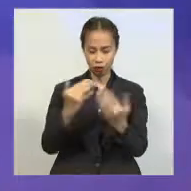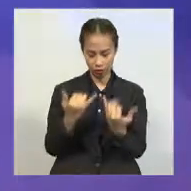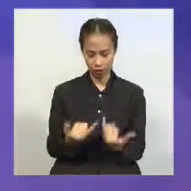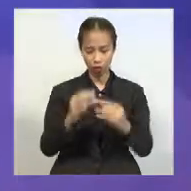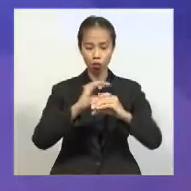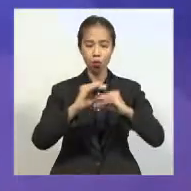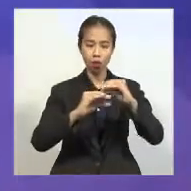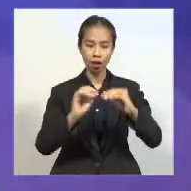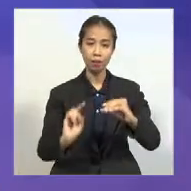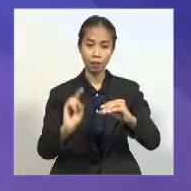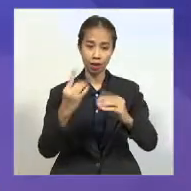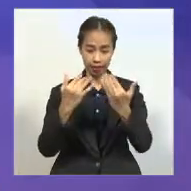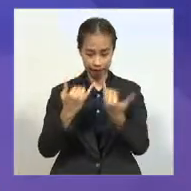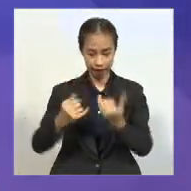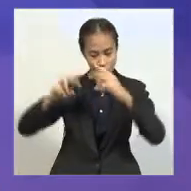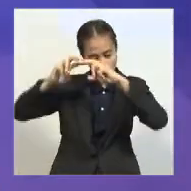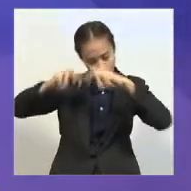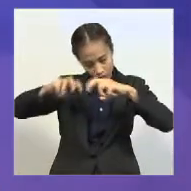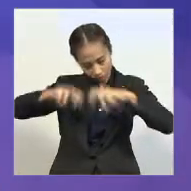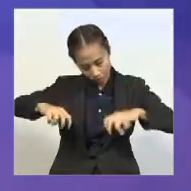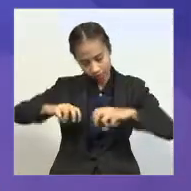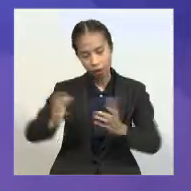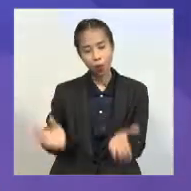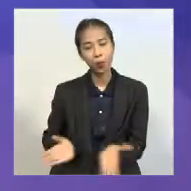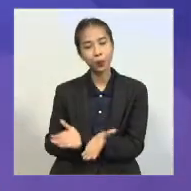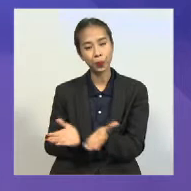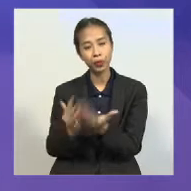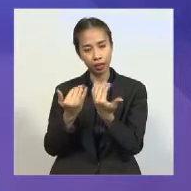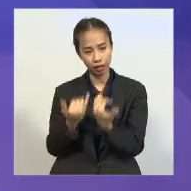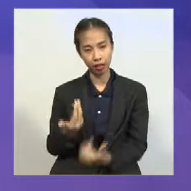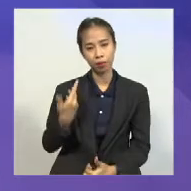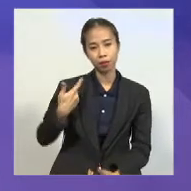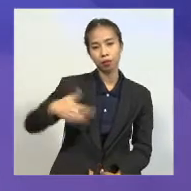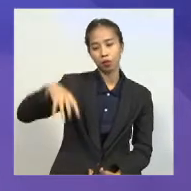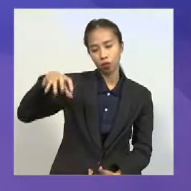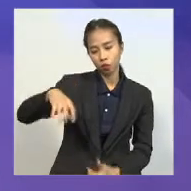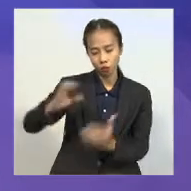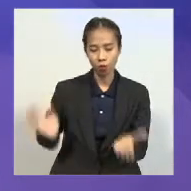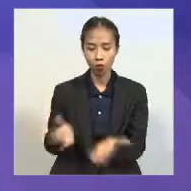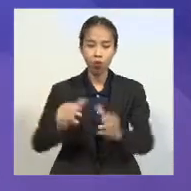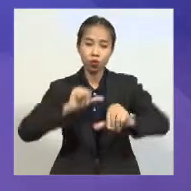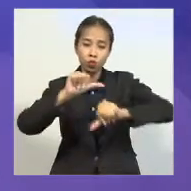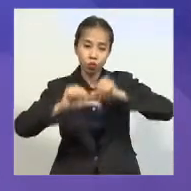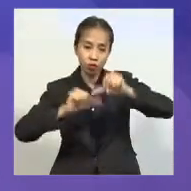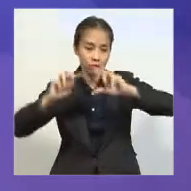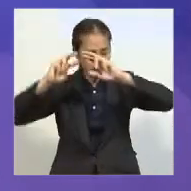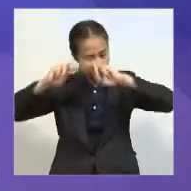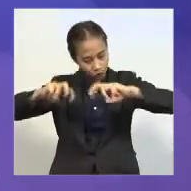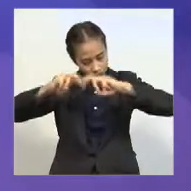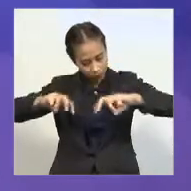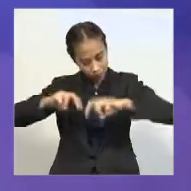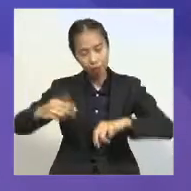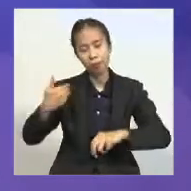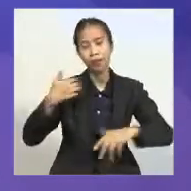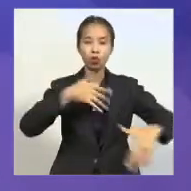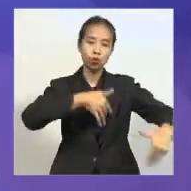นนะคะเป็นโครงการวิจัยอนุรักษ์พยูนซึ่งมีเจ้าหน้าที่จากสำนักงานคณะกรรมการส่งเสริมวิทยาศาสตร์วิจัยและนวัตกรรมรวมไปถึงช